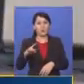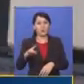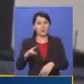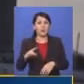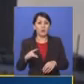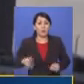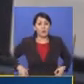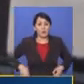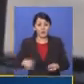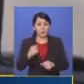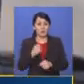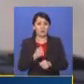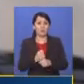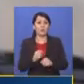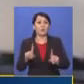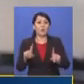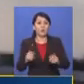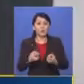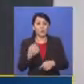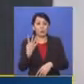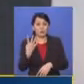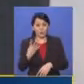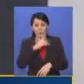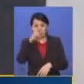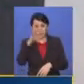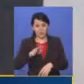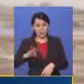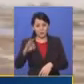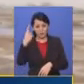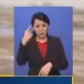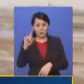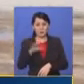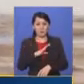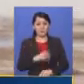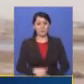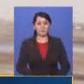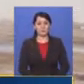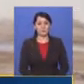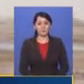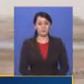Республикасының тыс жерден қылмыс жасады деген күдікпен 4 солтүстік қазақстандық анықталды.